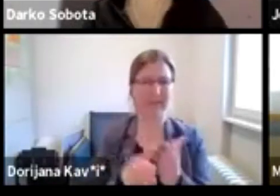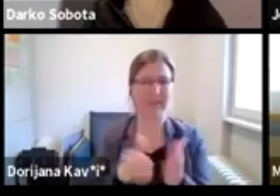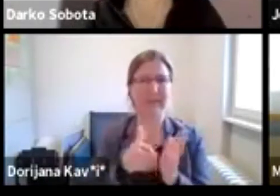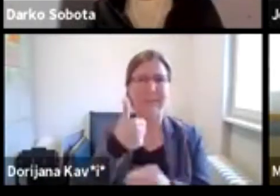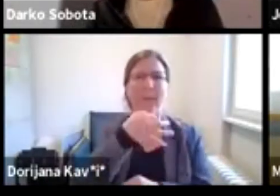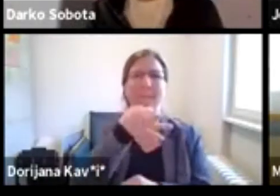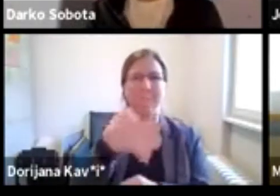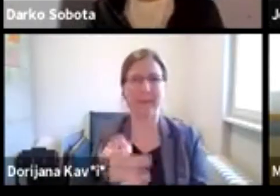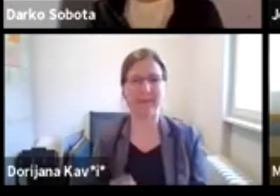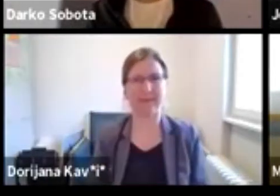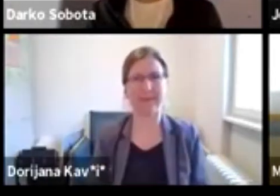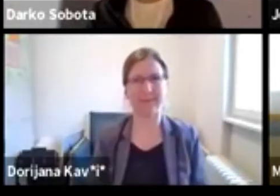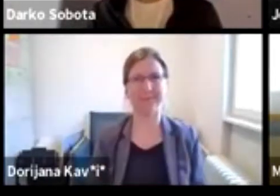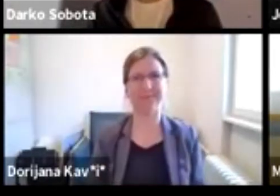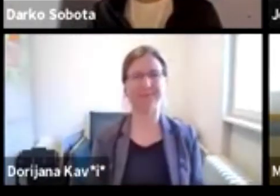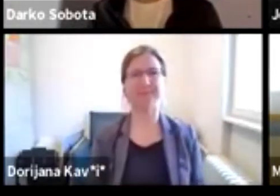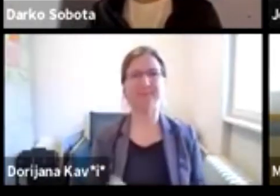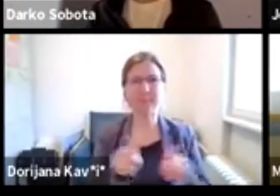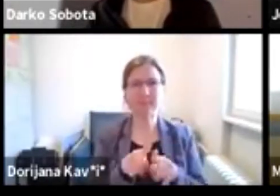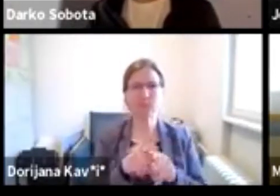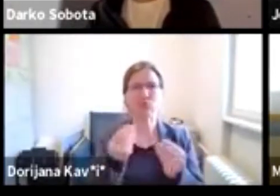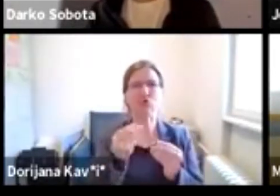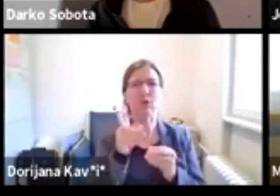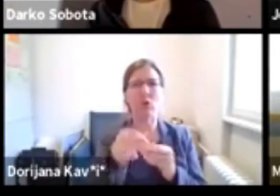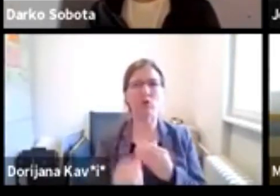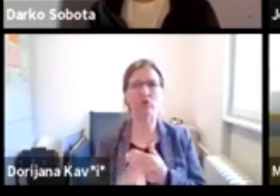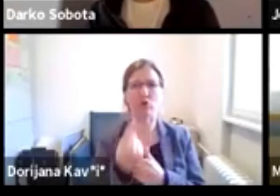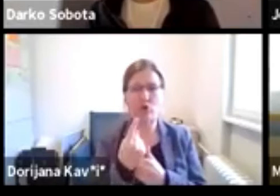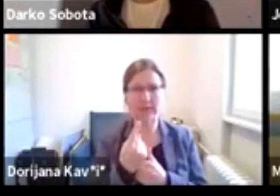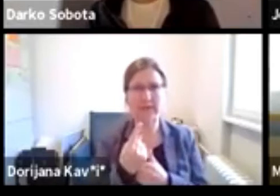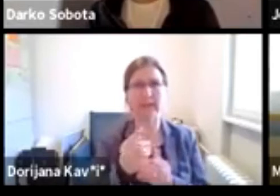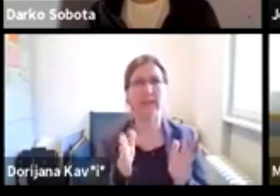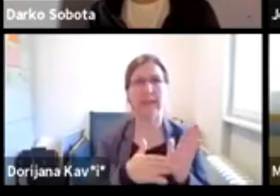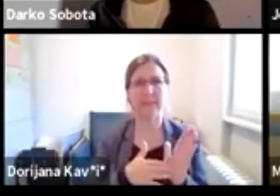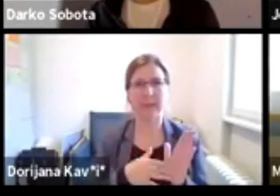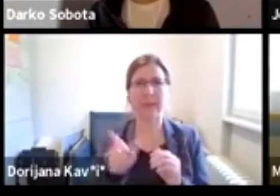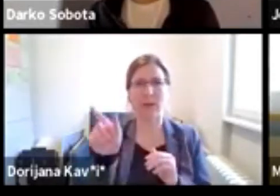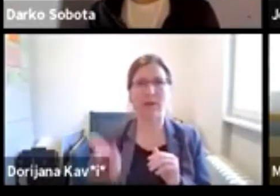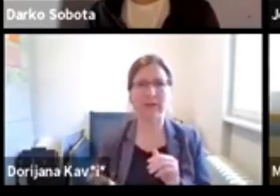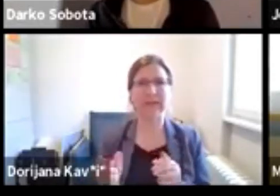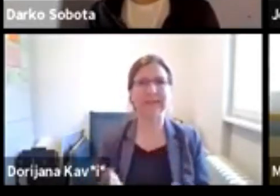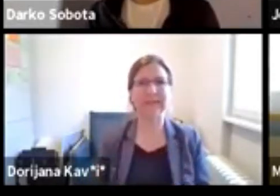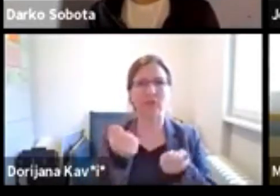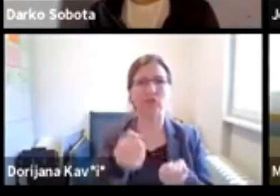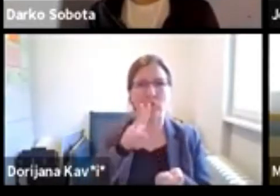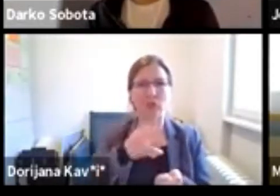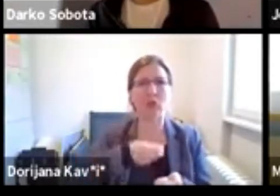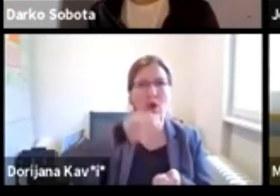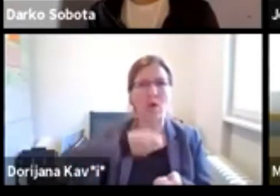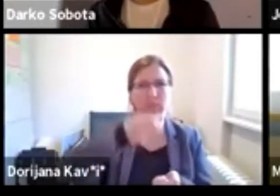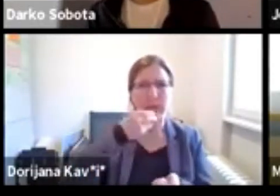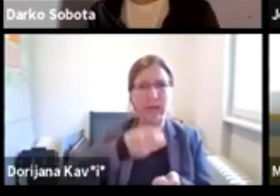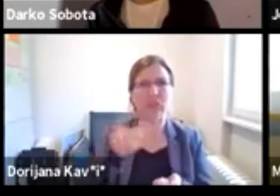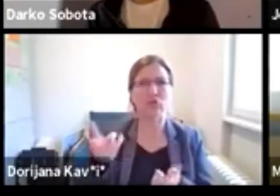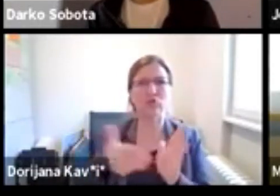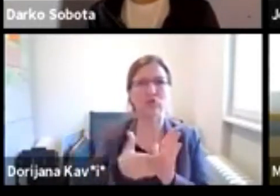se kod osobe s motoričkim poremećajem može dogoditi je i teškoća da opiše, odnosno izrazi ono što treba